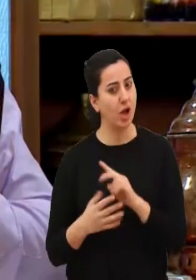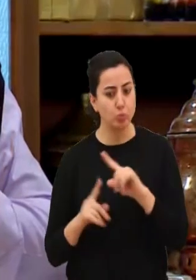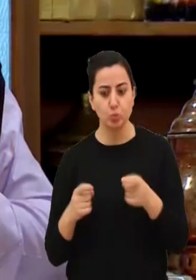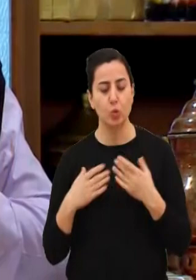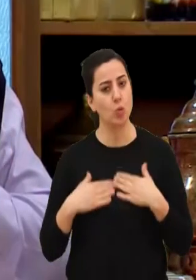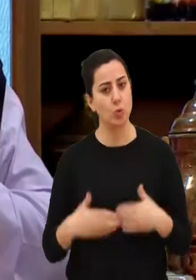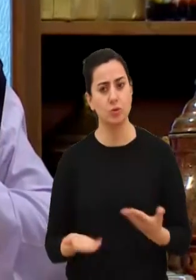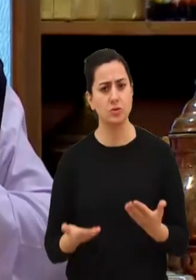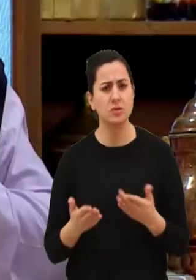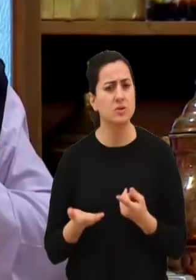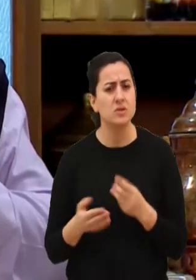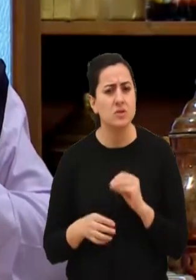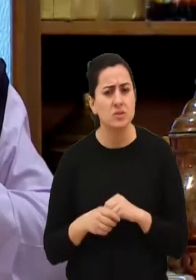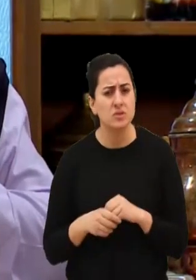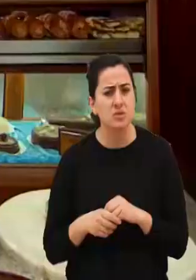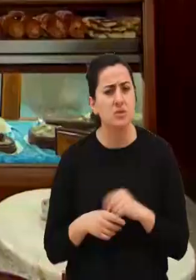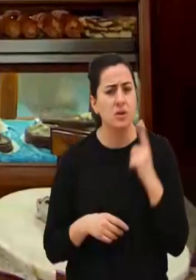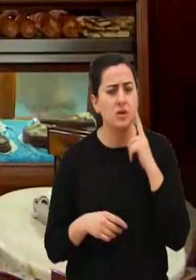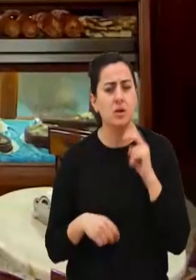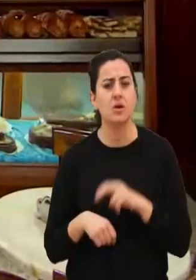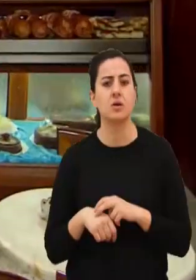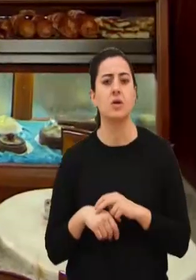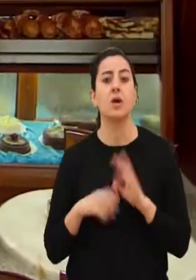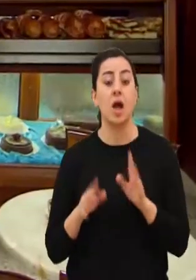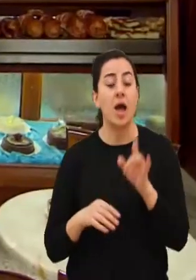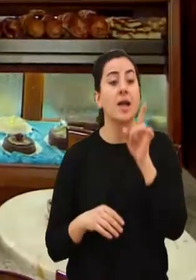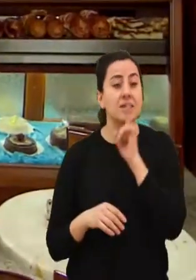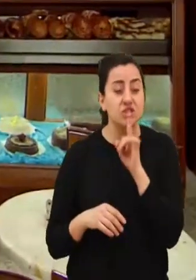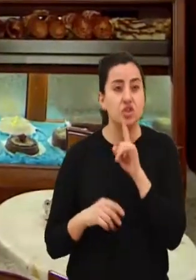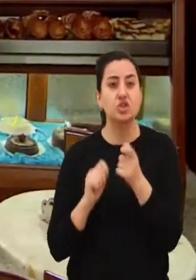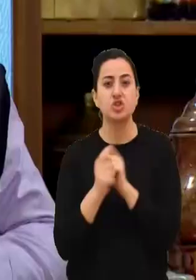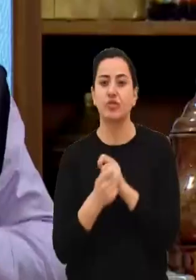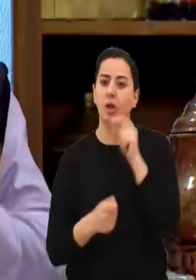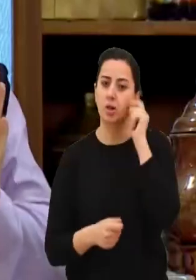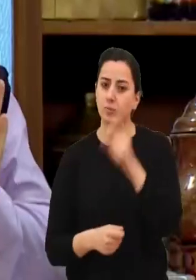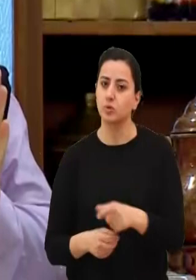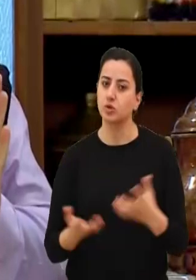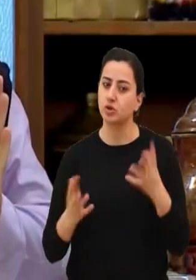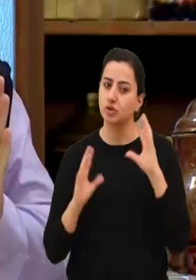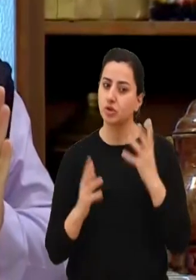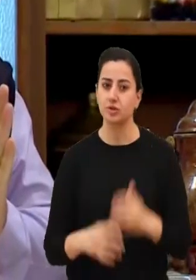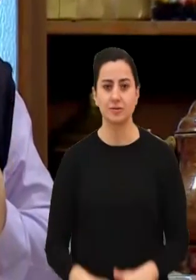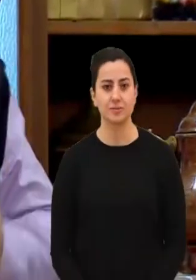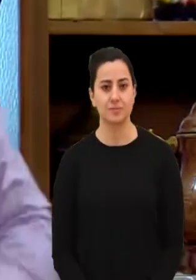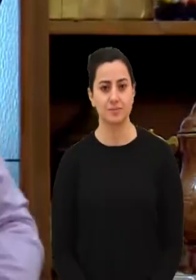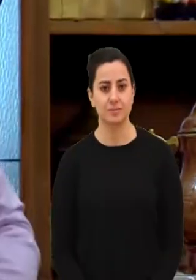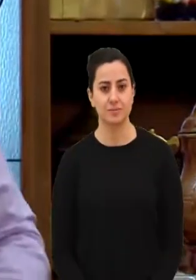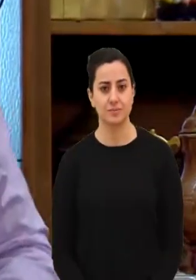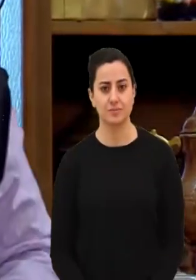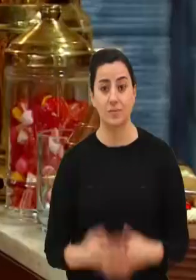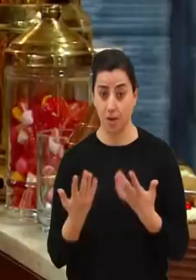be. Ne o? Ejne bir şeysi. Vah, İngilizce çevirtmen çıktı adam. Vallahi la.